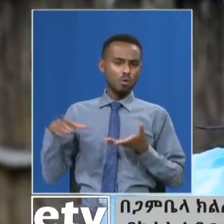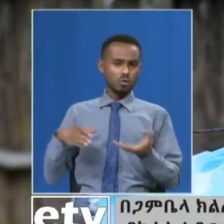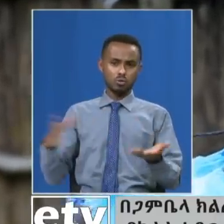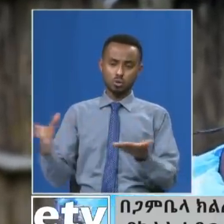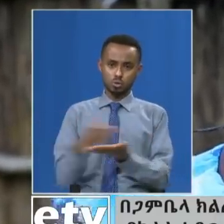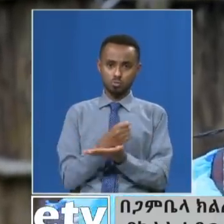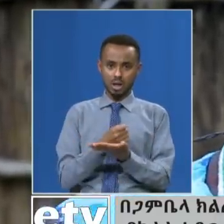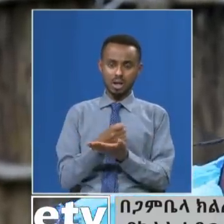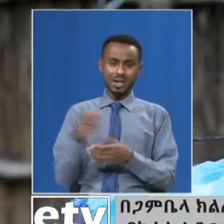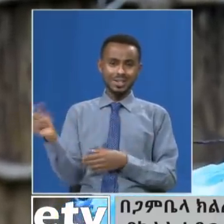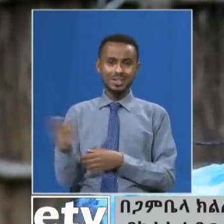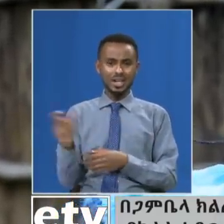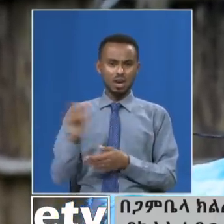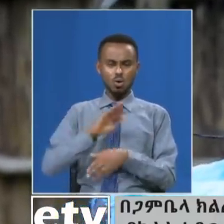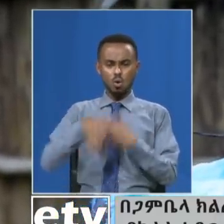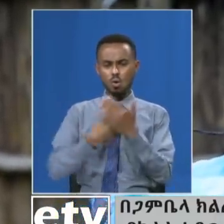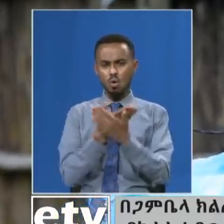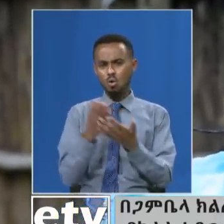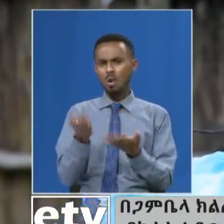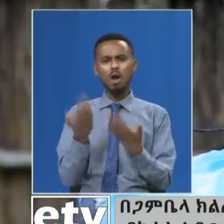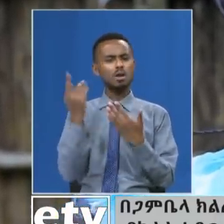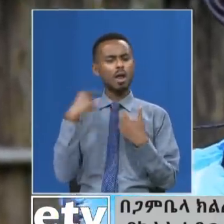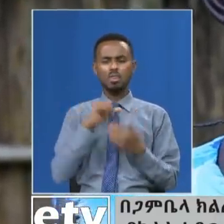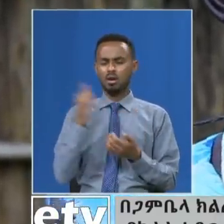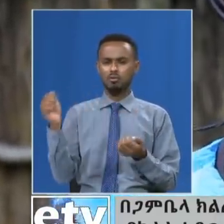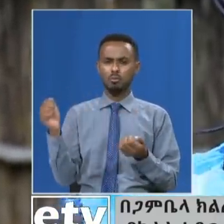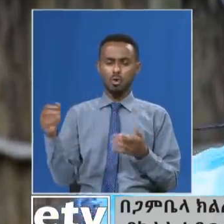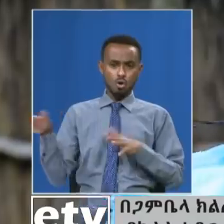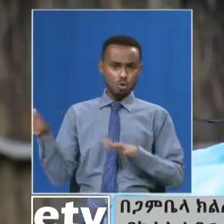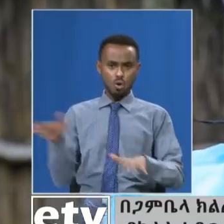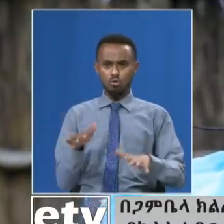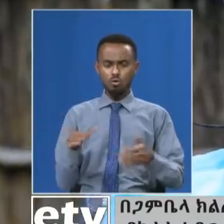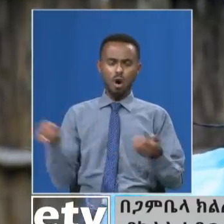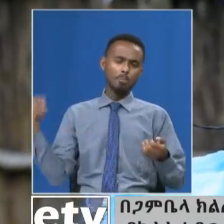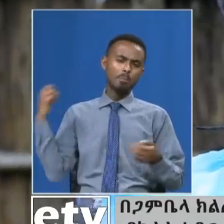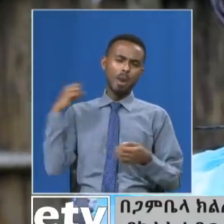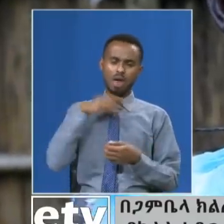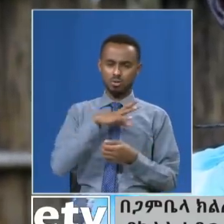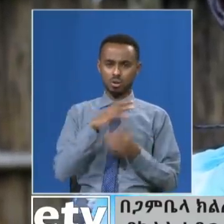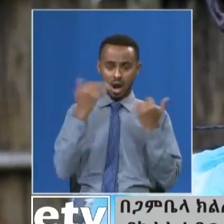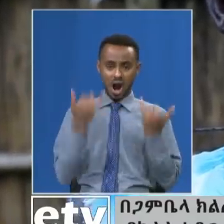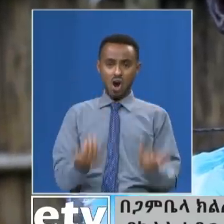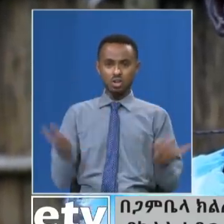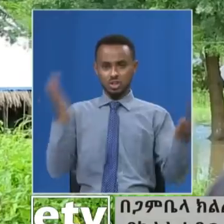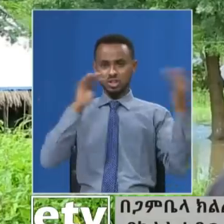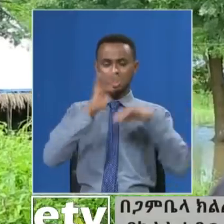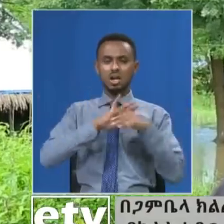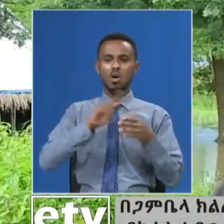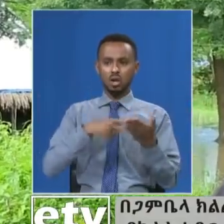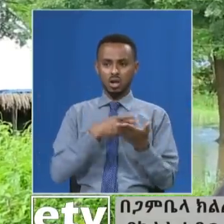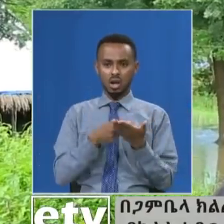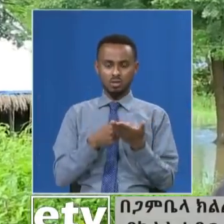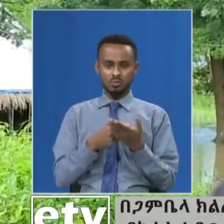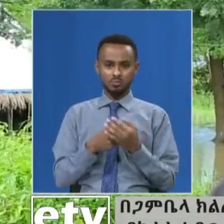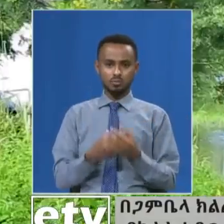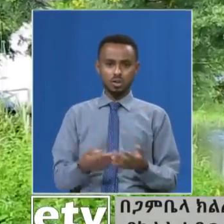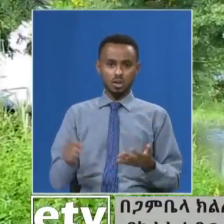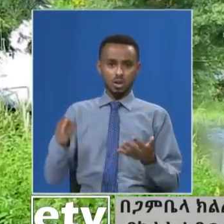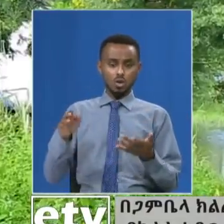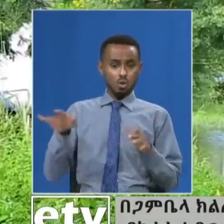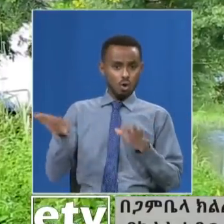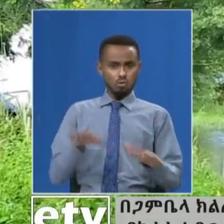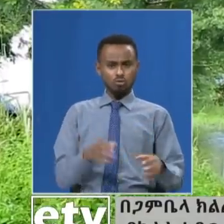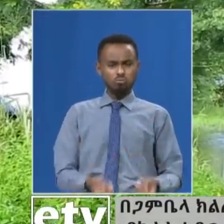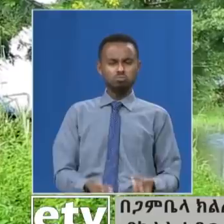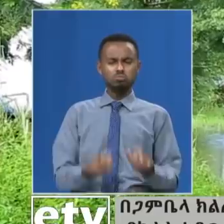ተወስዶብናል። የዘራነው ሰብል አንድም አልተረፈም። ጎርፍ አበላሽቶታል። አሁን ችግር ላይ ወድቀናል። ጎርፍ ብዙ ንብረት